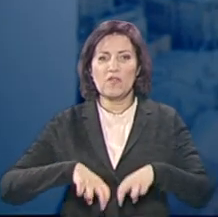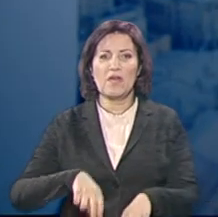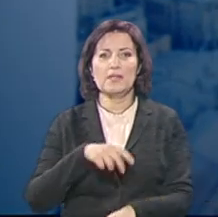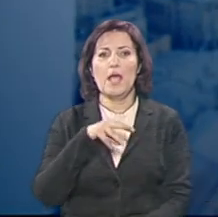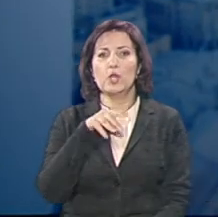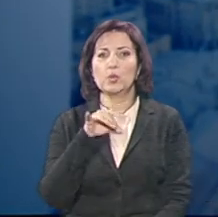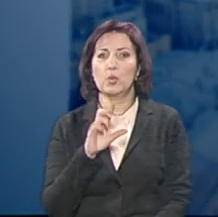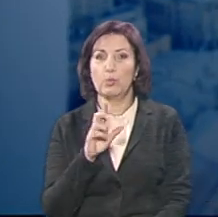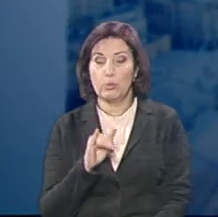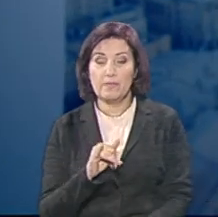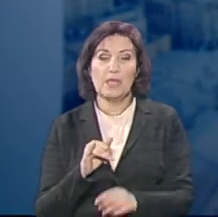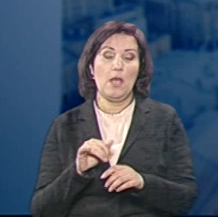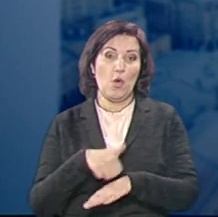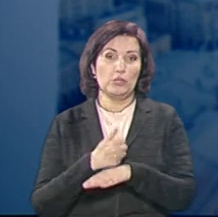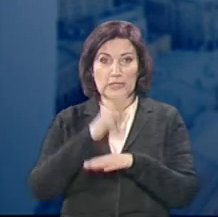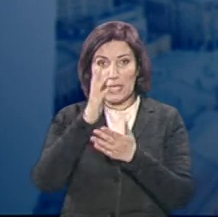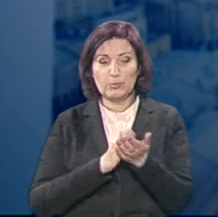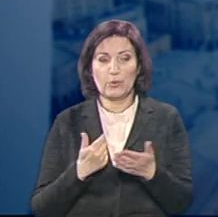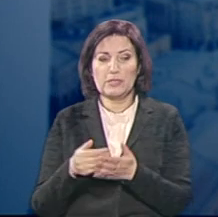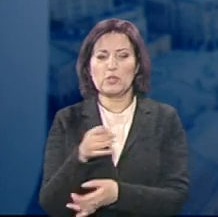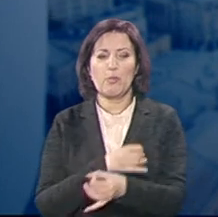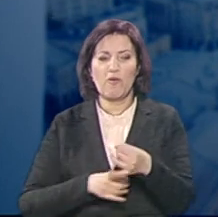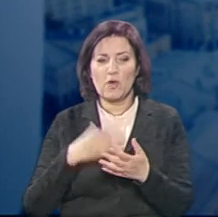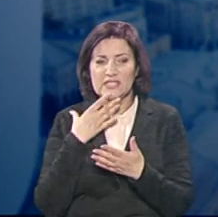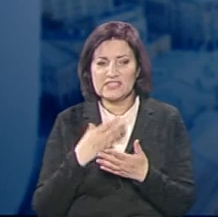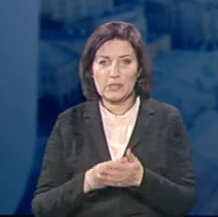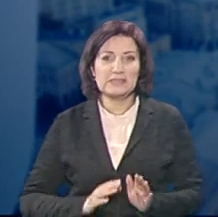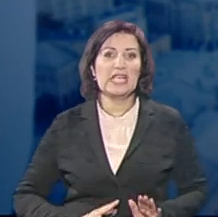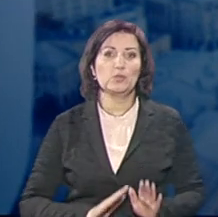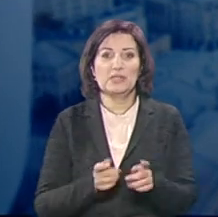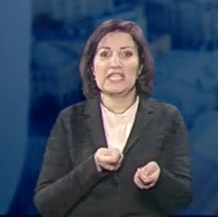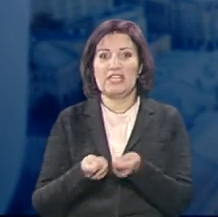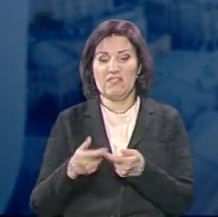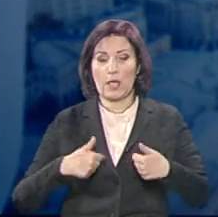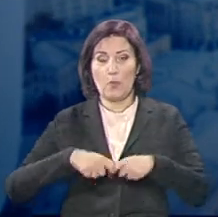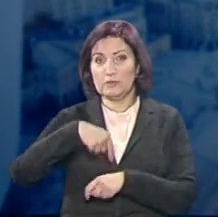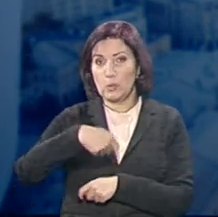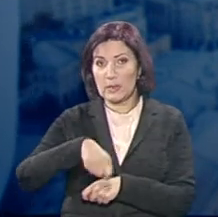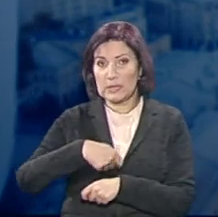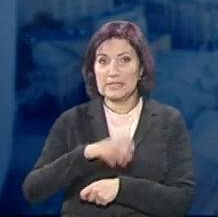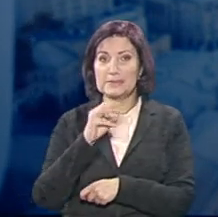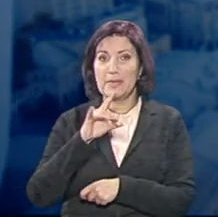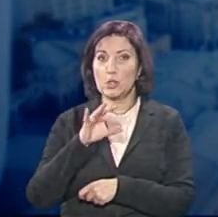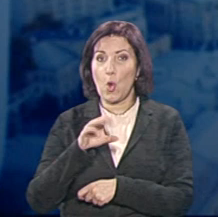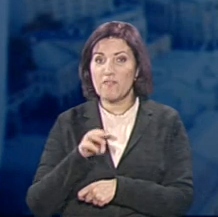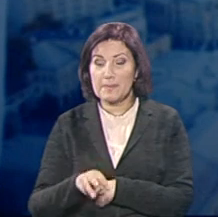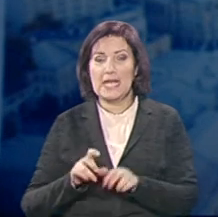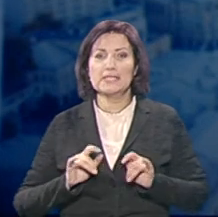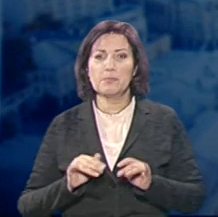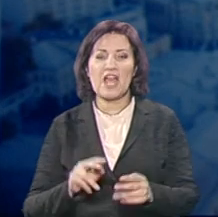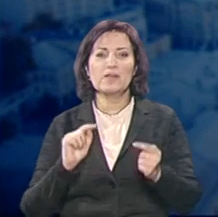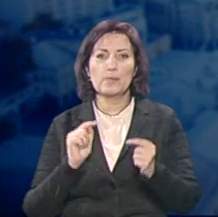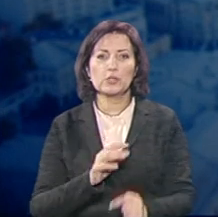прорвало». Очільник Держбюро нібито обговорює із заступником керівника Офісу президента Андрієм Смирновим справу